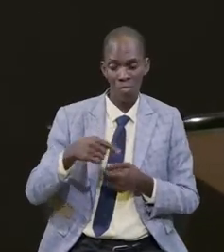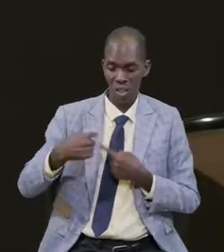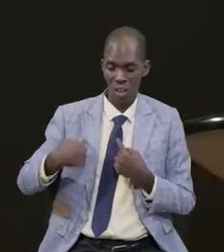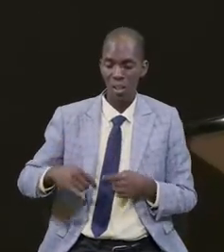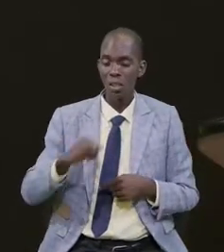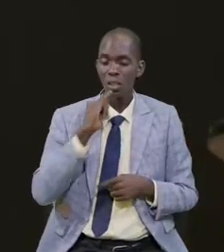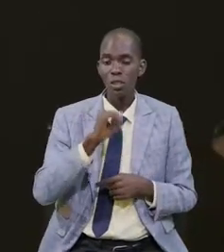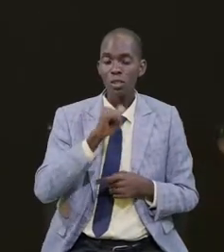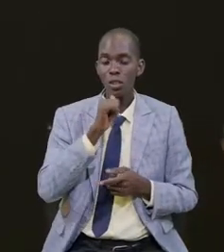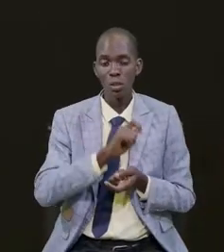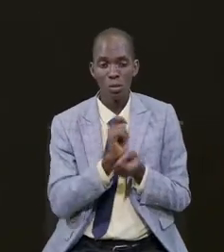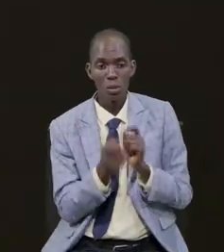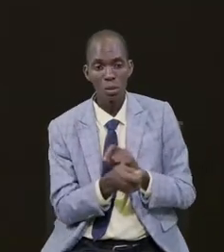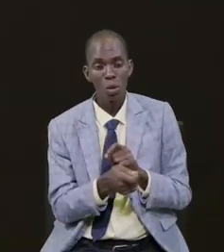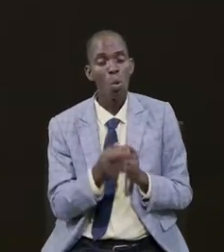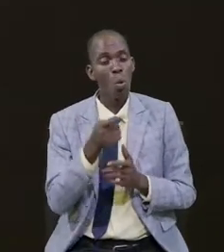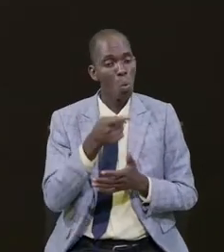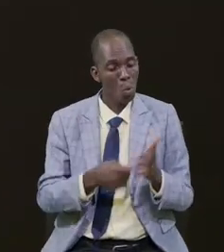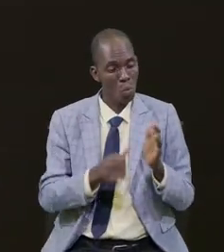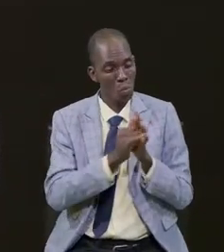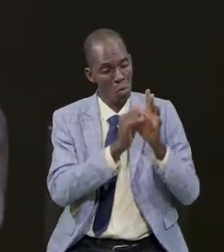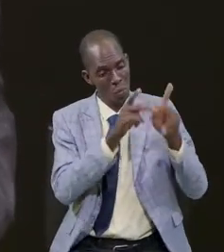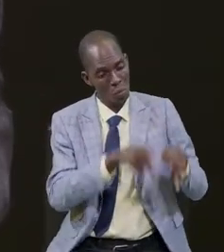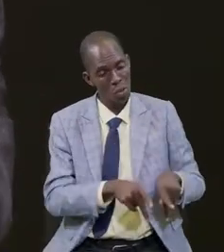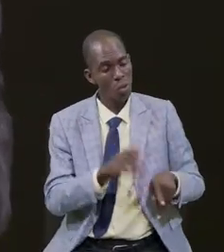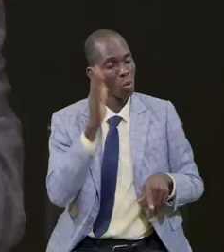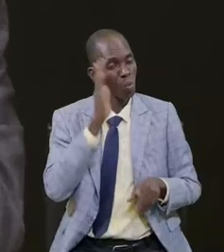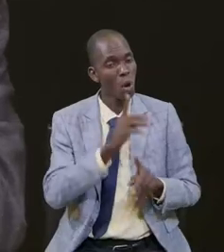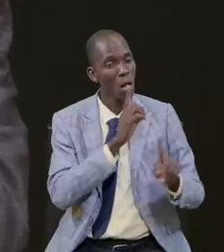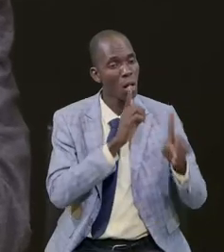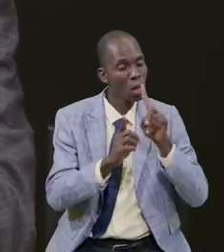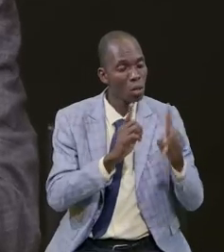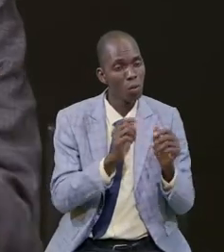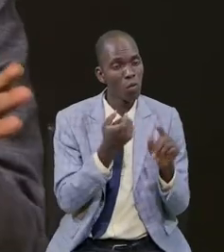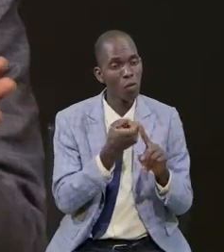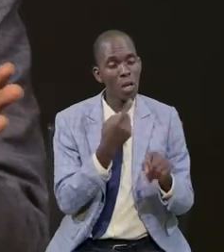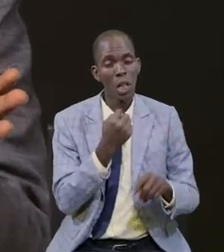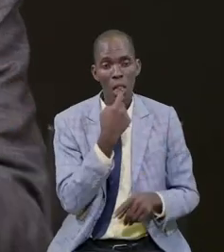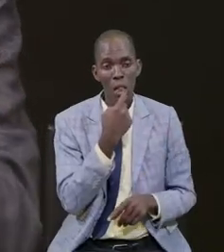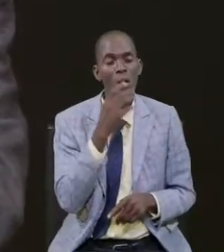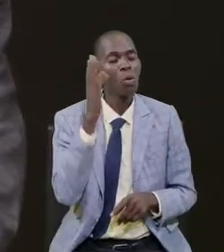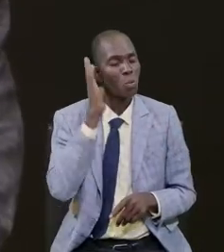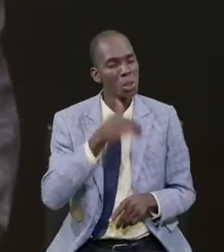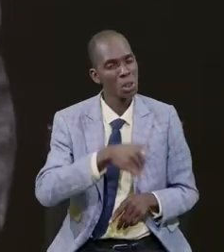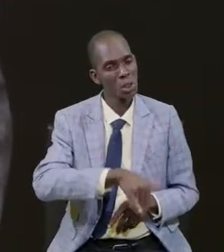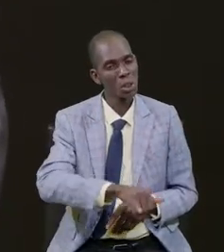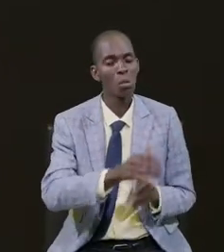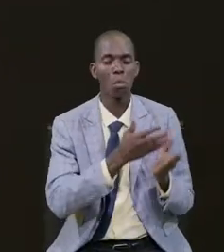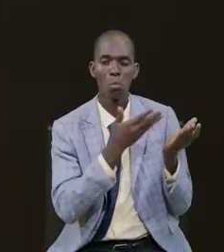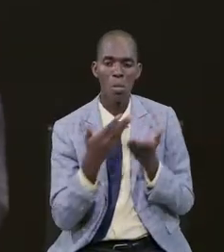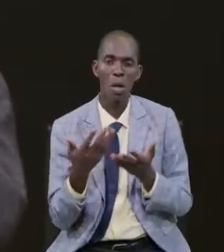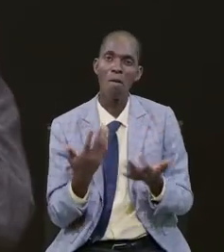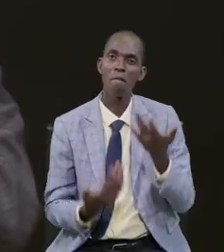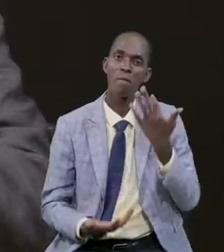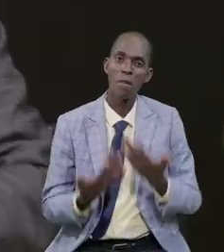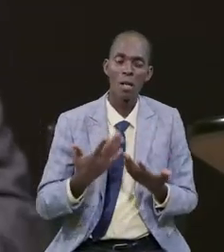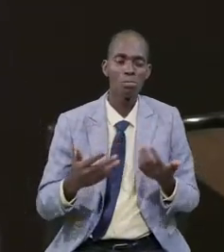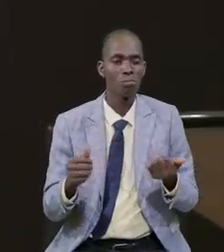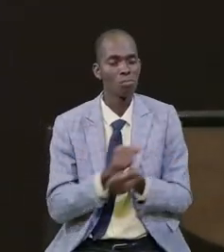pas transformé, ce qui va sortir de la langue va apporter le feu, la dévastation, le